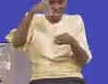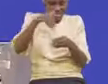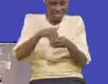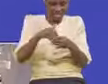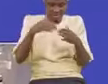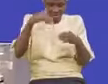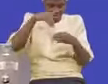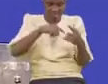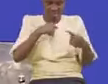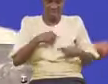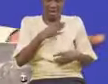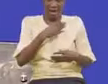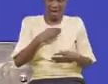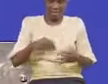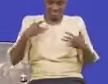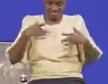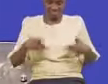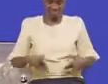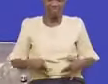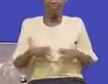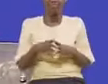dɔ nyiwɔwɔ meme kple gota